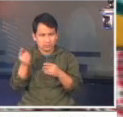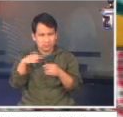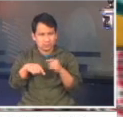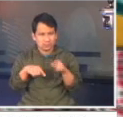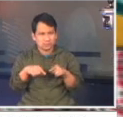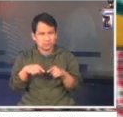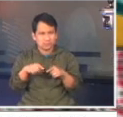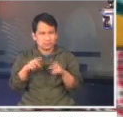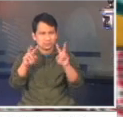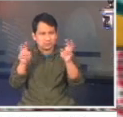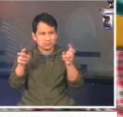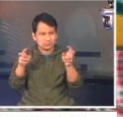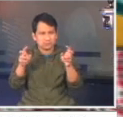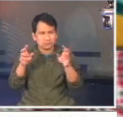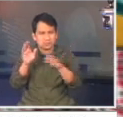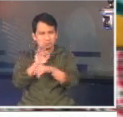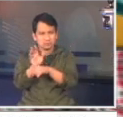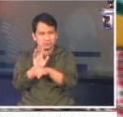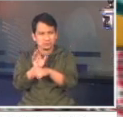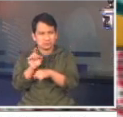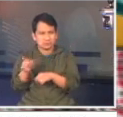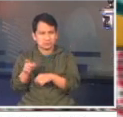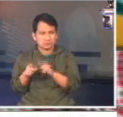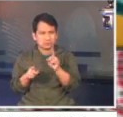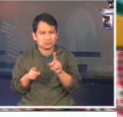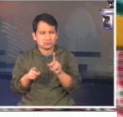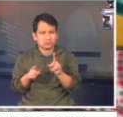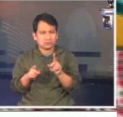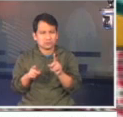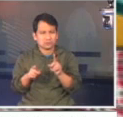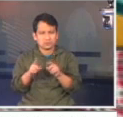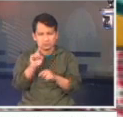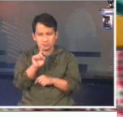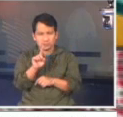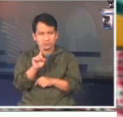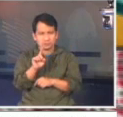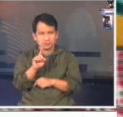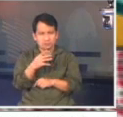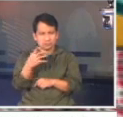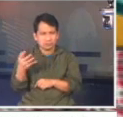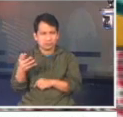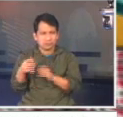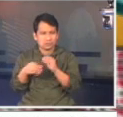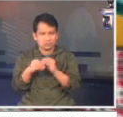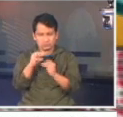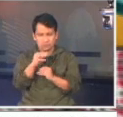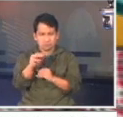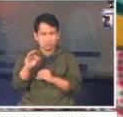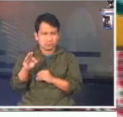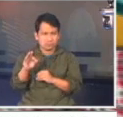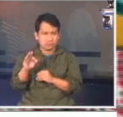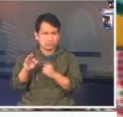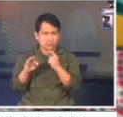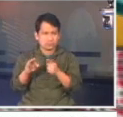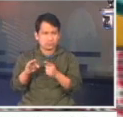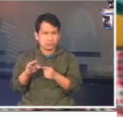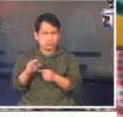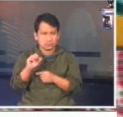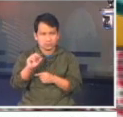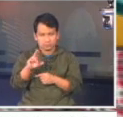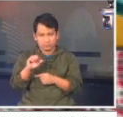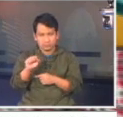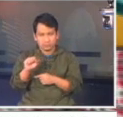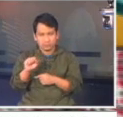Missing, Tagpuan, at Isa Pang Bahaghari. Pasok din sa MMFF movie lineup ang Suarez, The